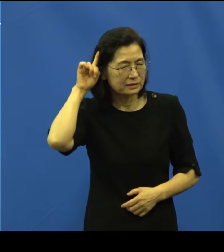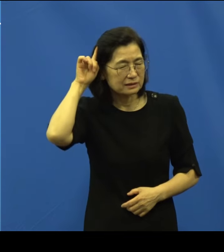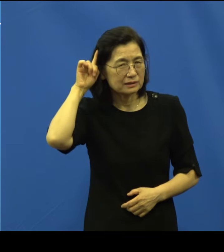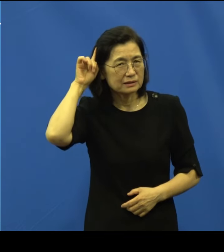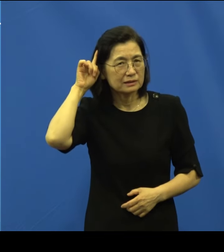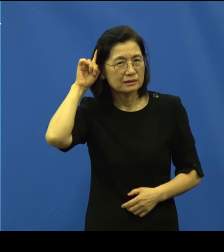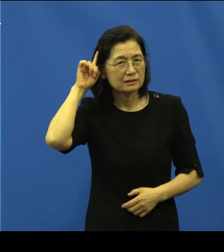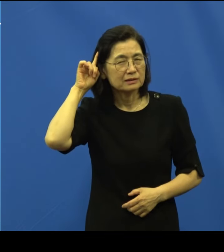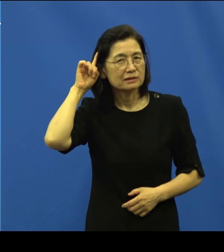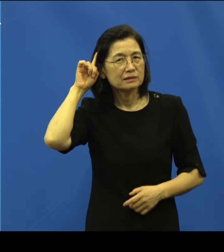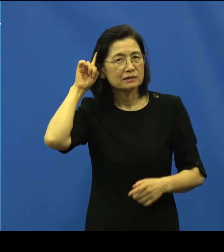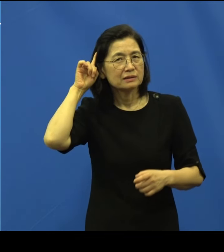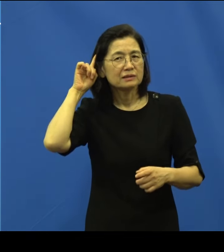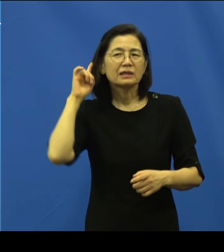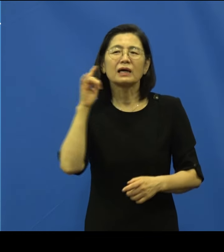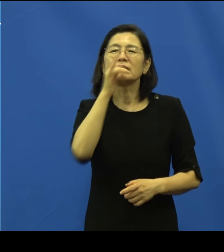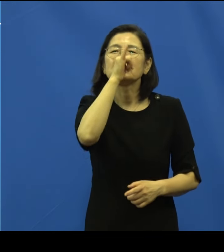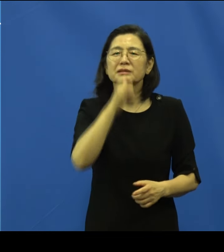스트레스.